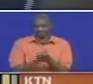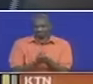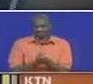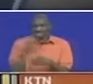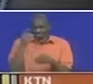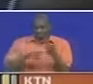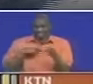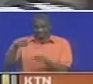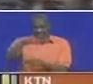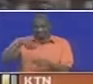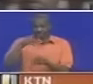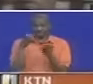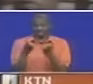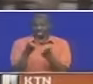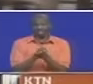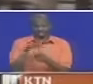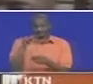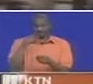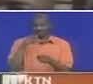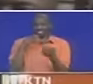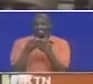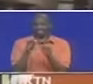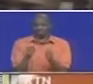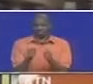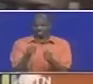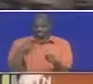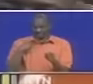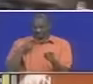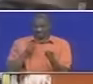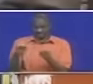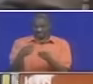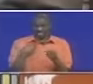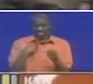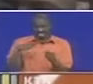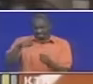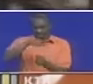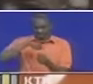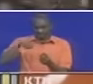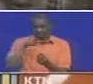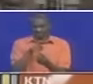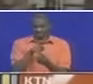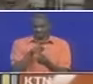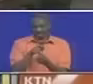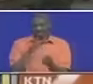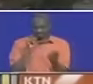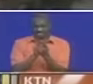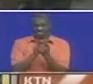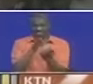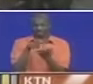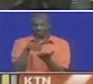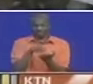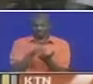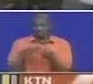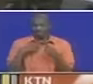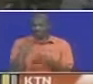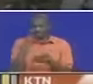kwa roundabout hivi tayari akakuwa amefika. Naweza kuja hivyo roundabout hapo sasa tukakutana katikati.